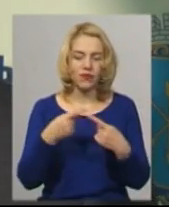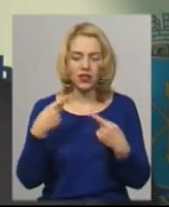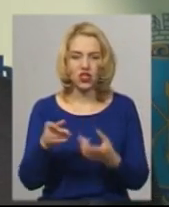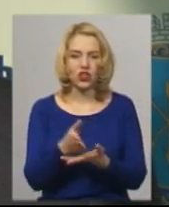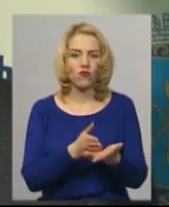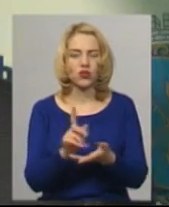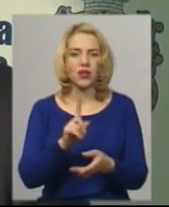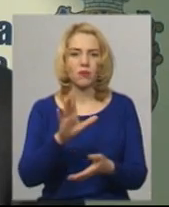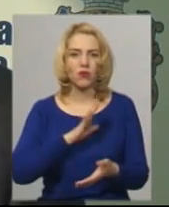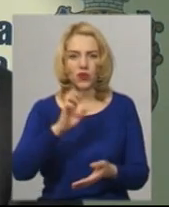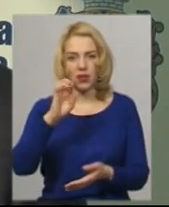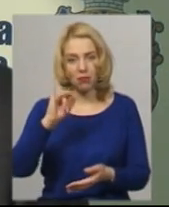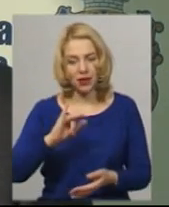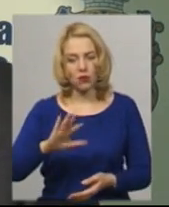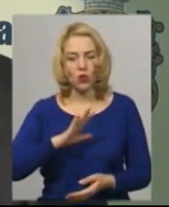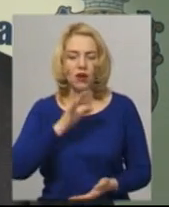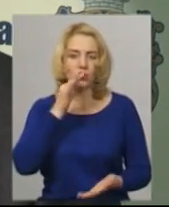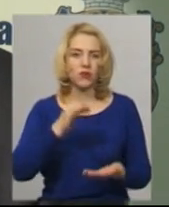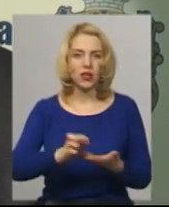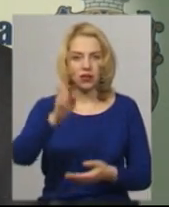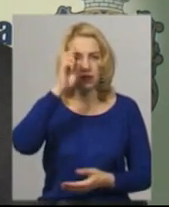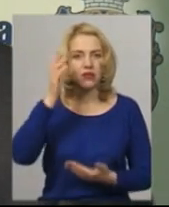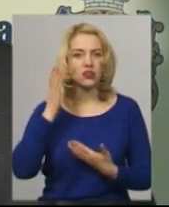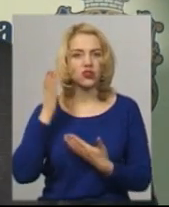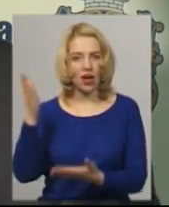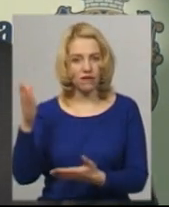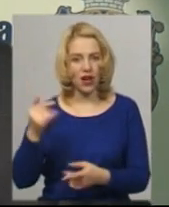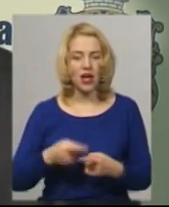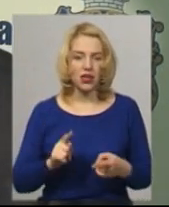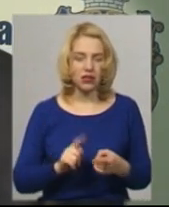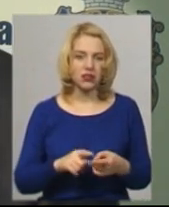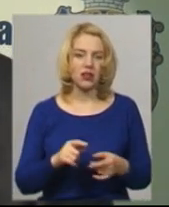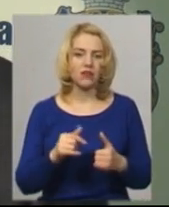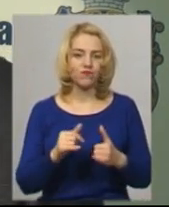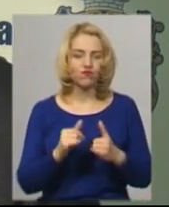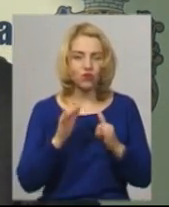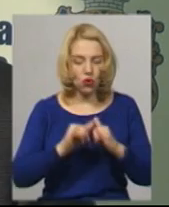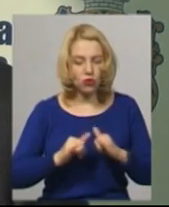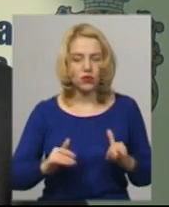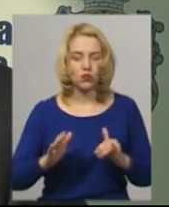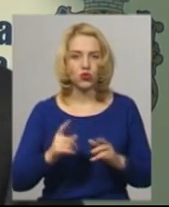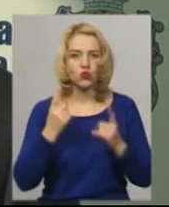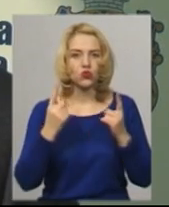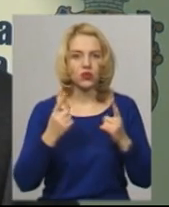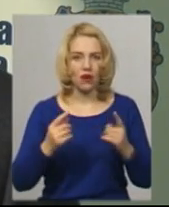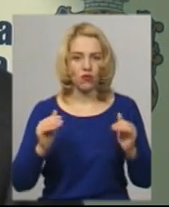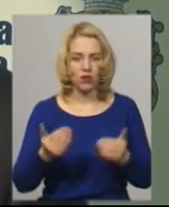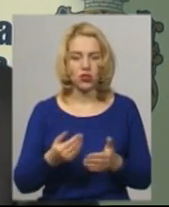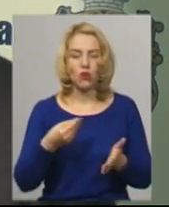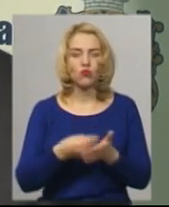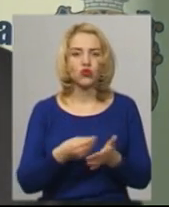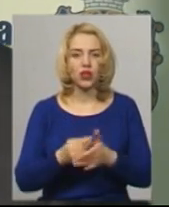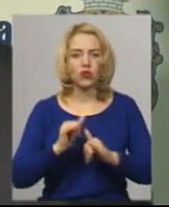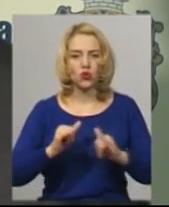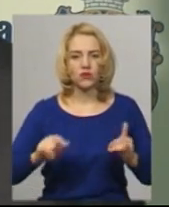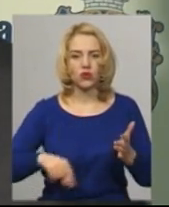би відповідати держава. Зважаючи на все це, бюджет розвитку, він суттєво менший. На 2020 рік бюджет розвитку міста –